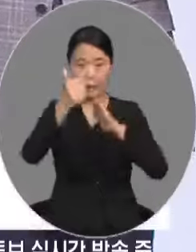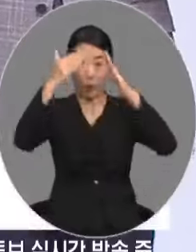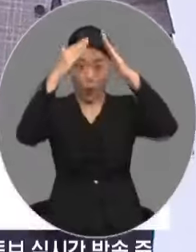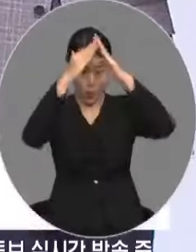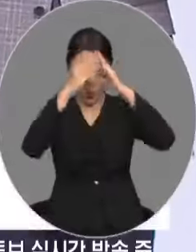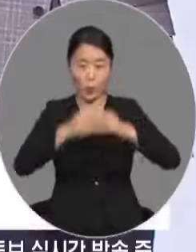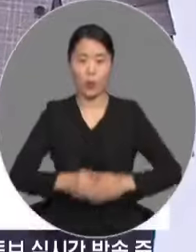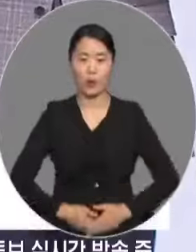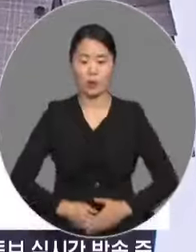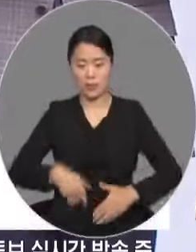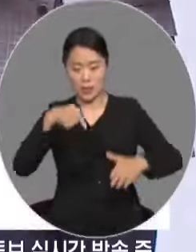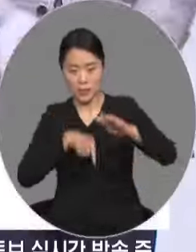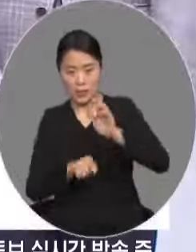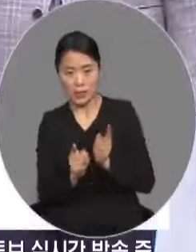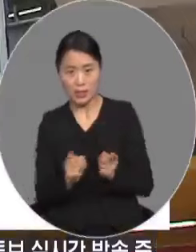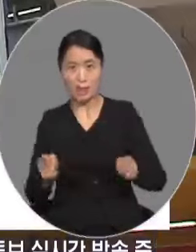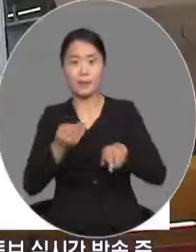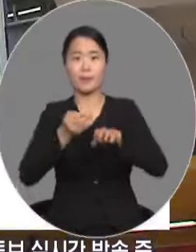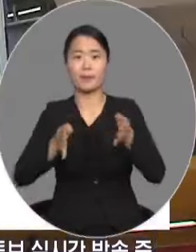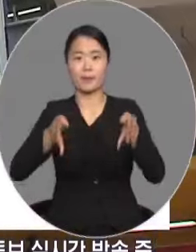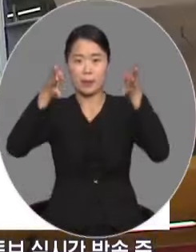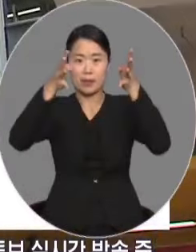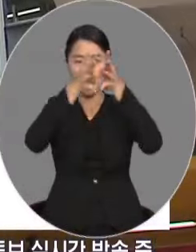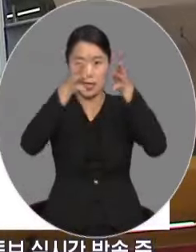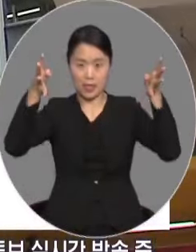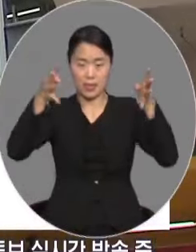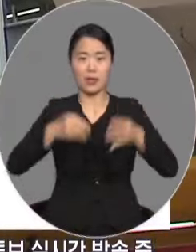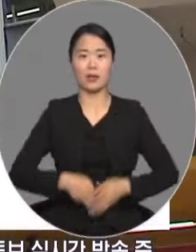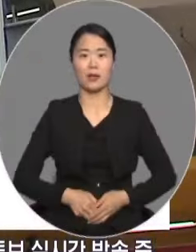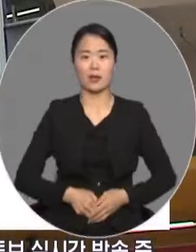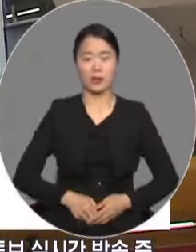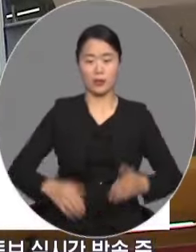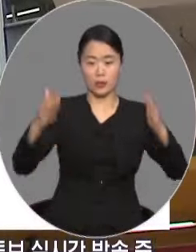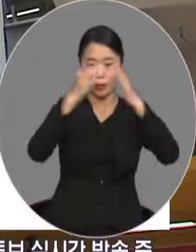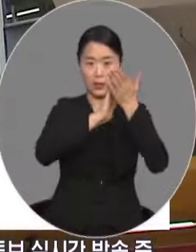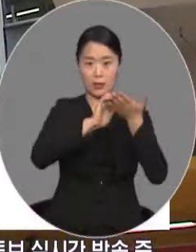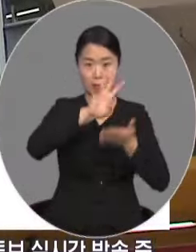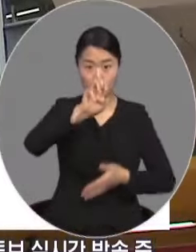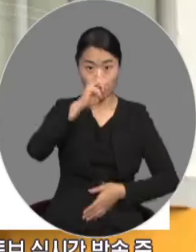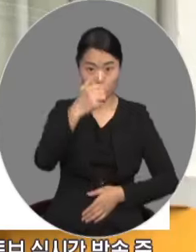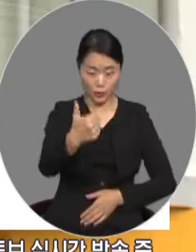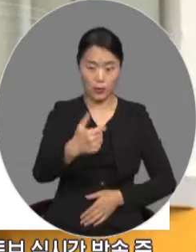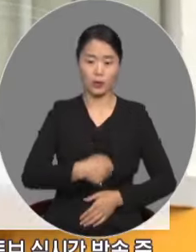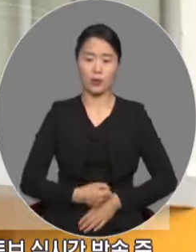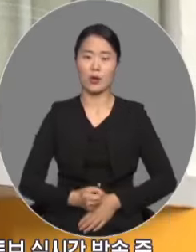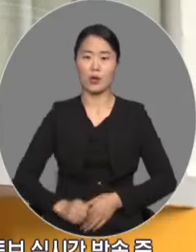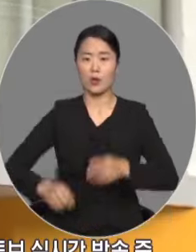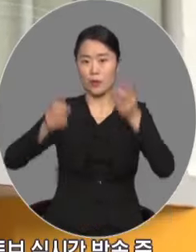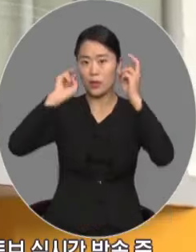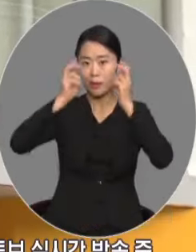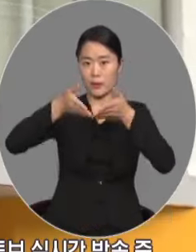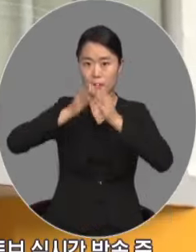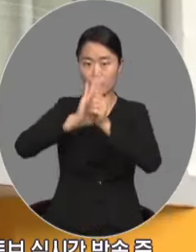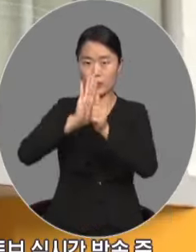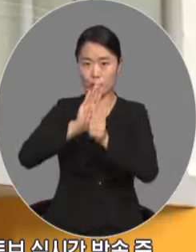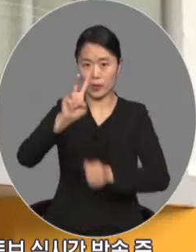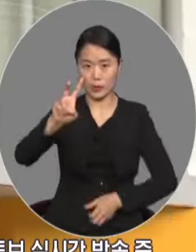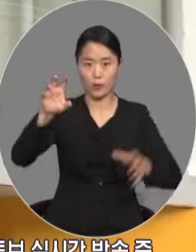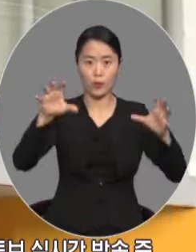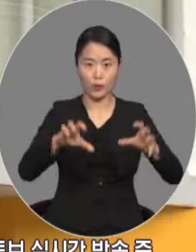청년희망주택은 지하 1층, 지상 4층 규모로 주택 36호와 창업지원상가 2호로